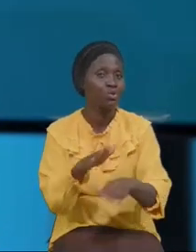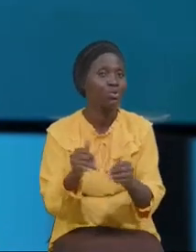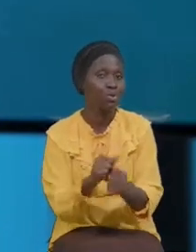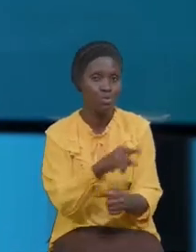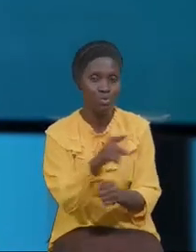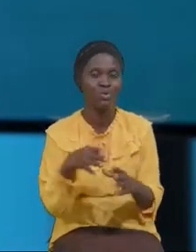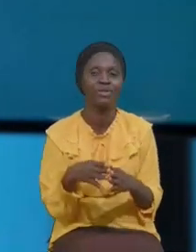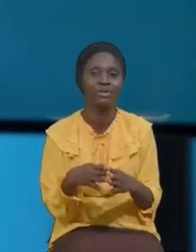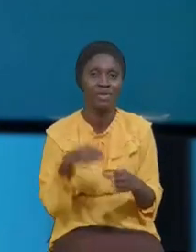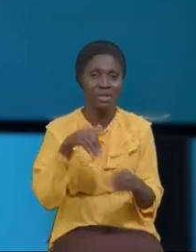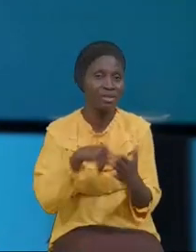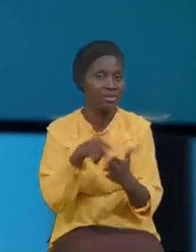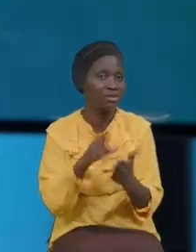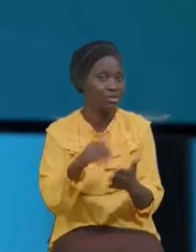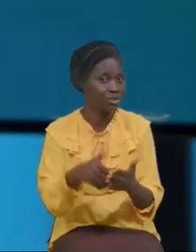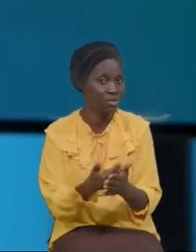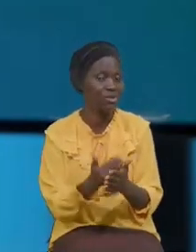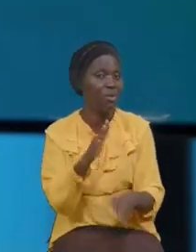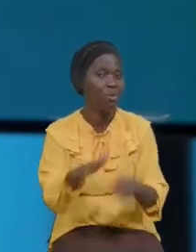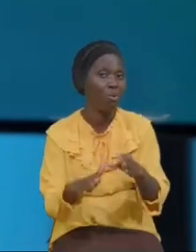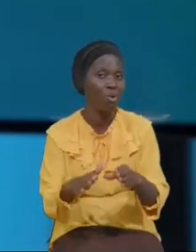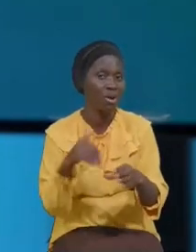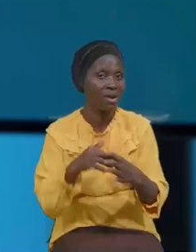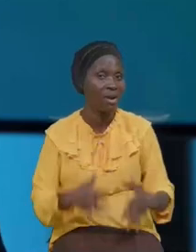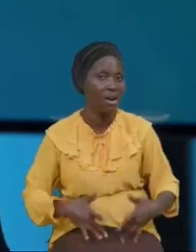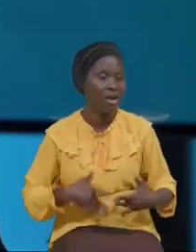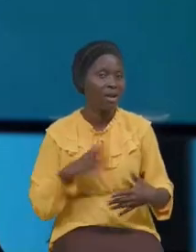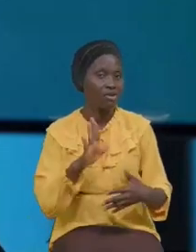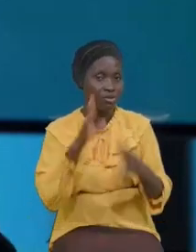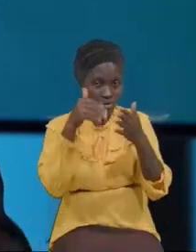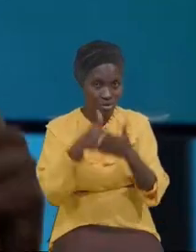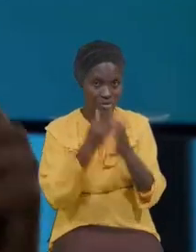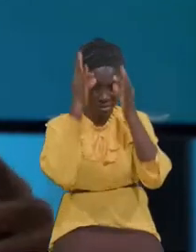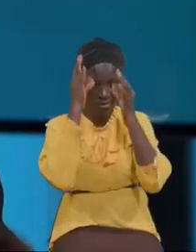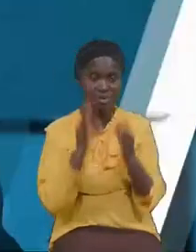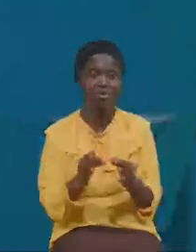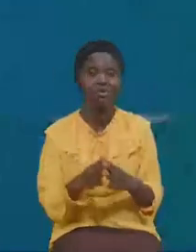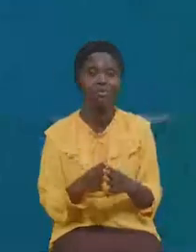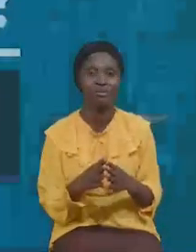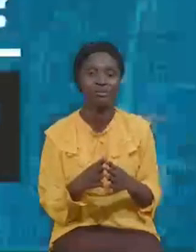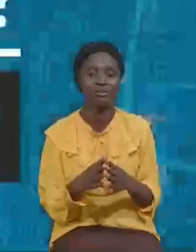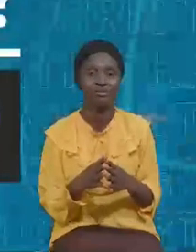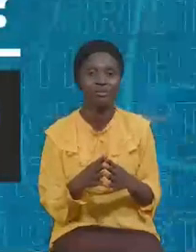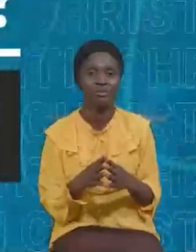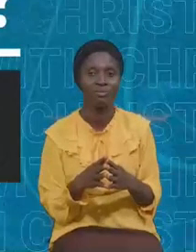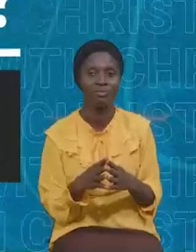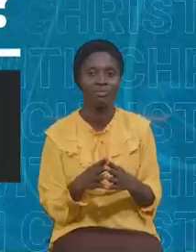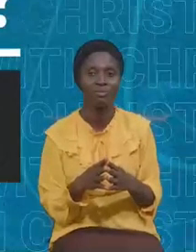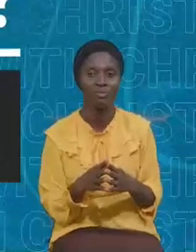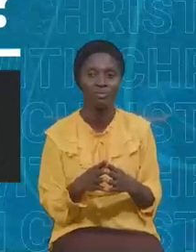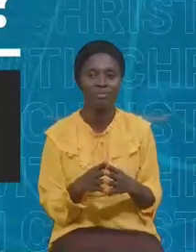Nous voulons marcher avec vous dans votre nouvelle marche avec Christ. Que vous allez faire, c'est seulement